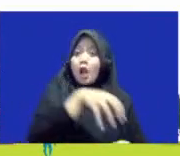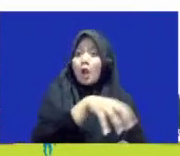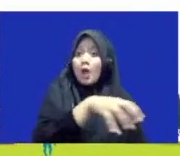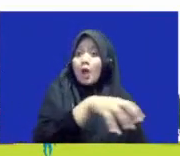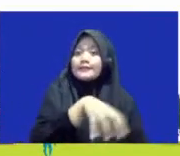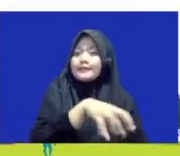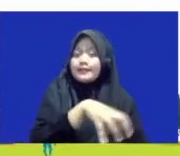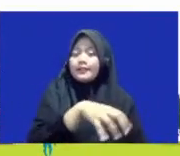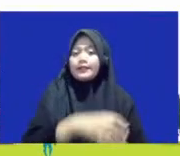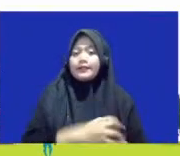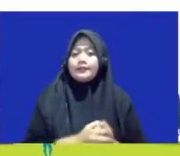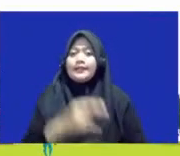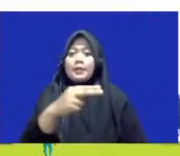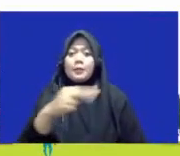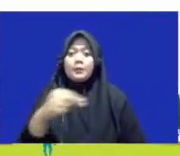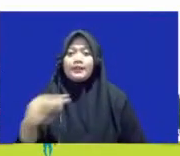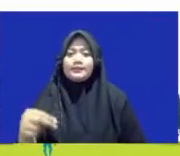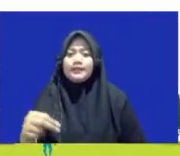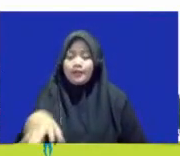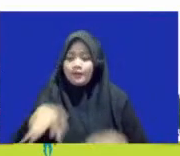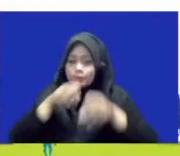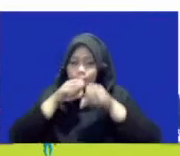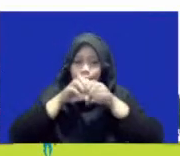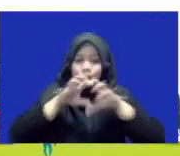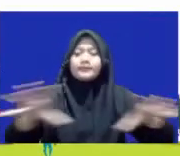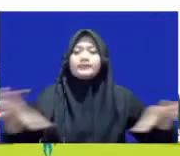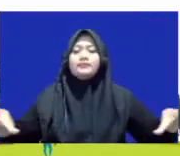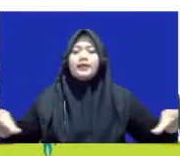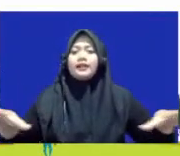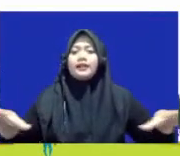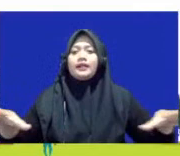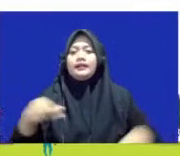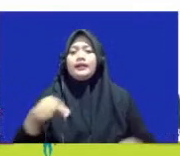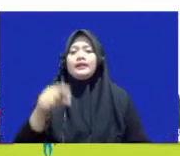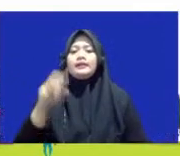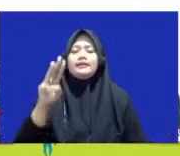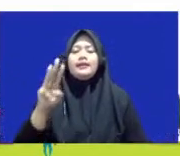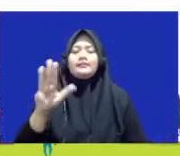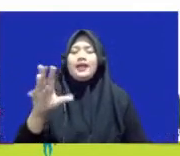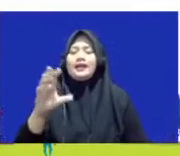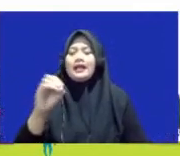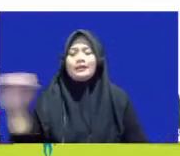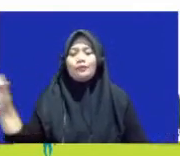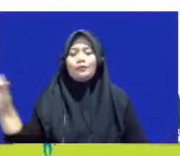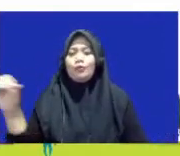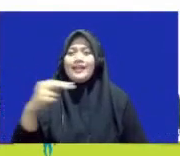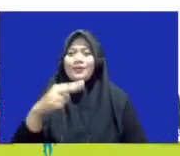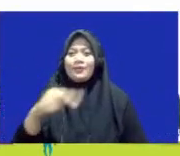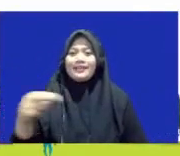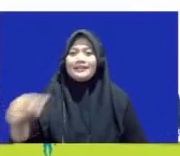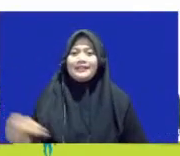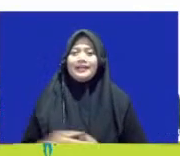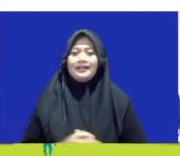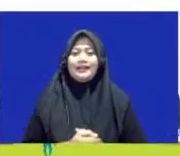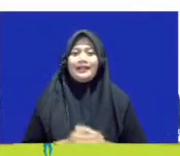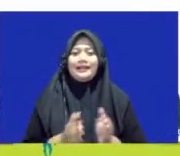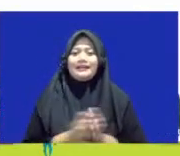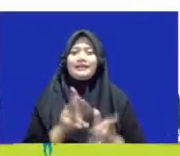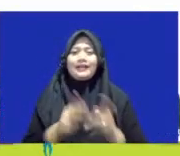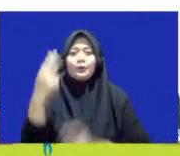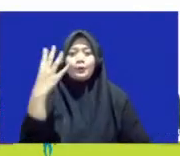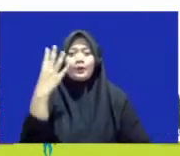lokasi-lokasi di Indonesia, tersebar seluruh Indonesia, sekarang ada 39.000 di Indonesia, dan kalau Kampung Siaga Bencana